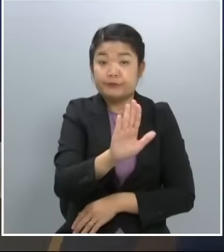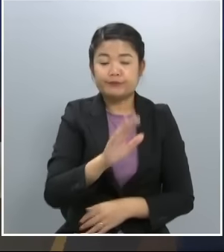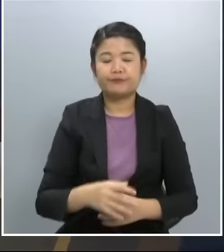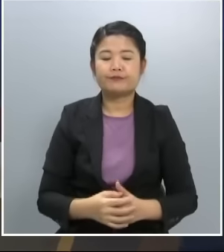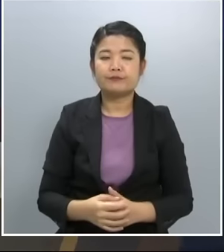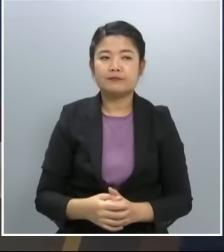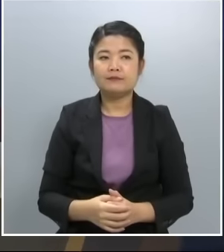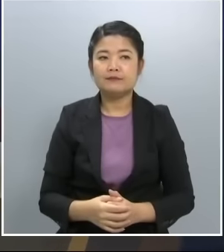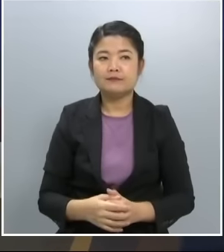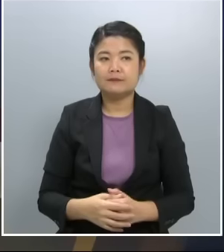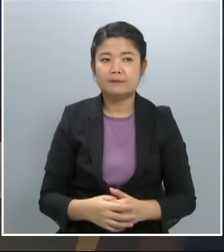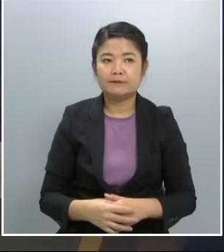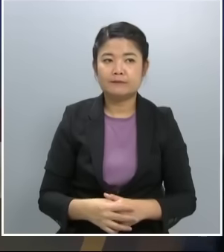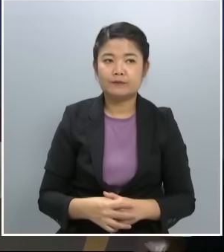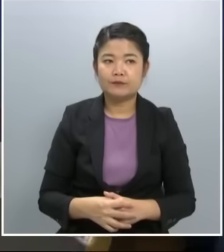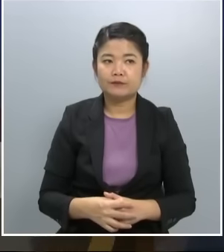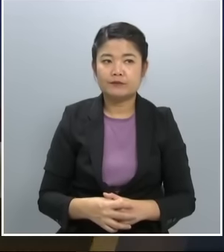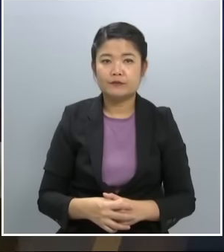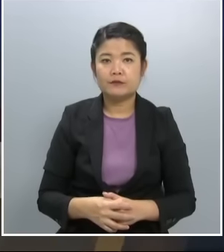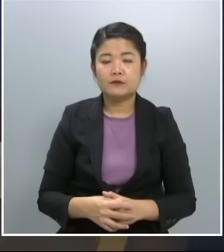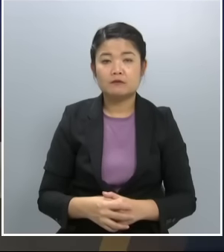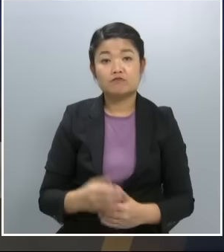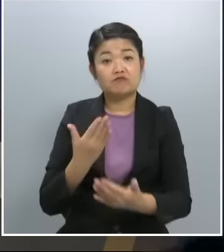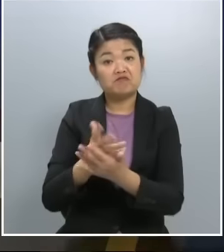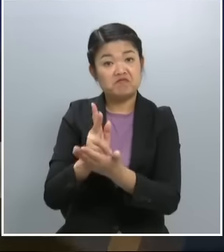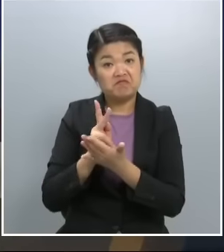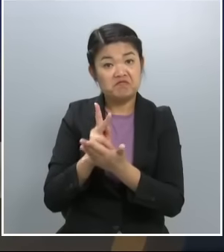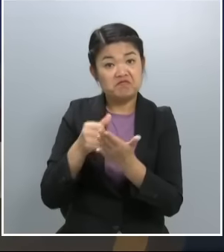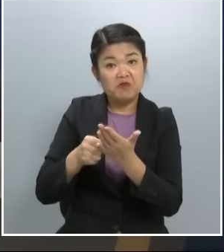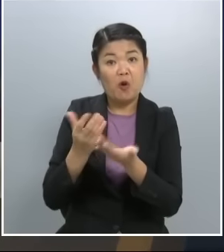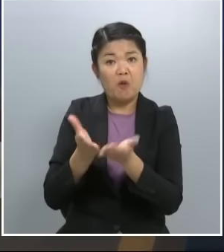ของประชาชนคนนี้มันหนี้ครัวเรือนมัน90%ไปแล้ว